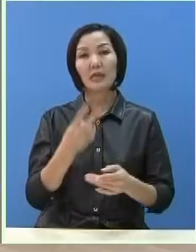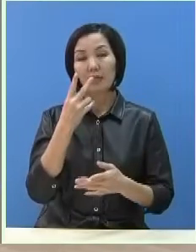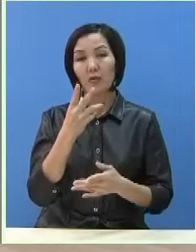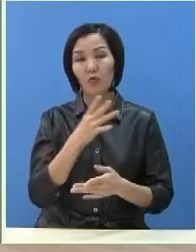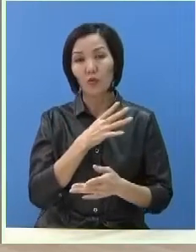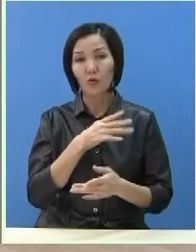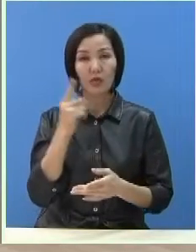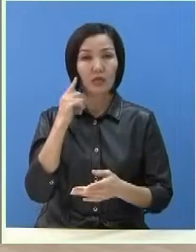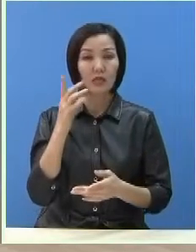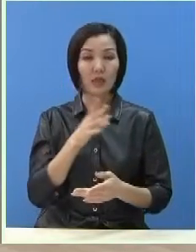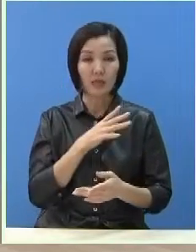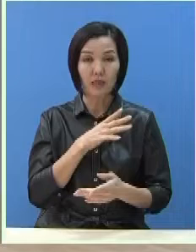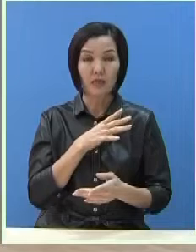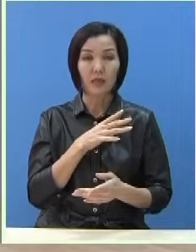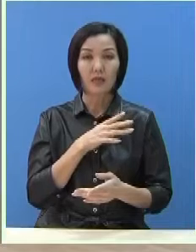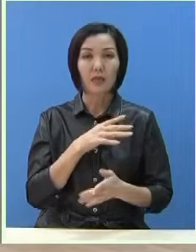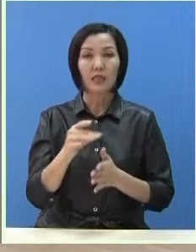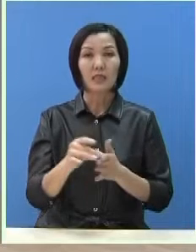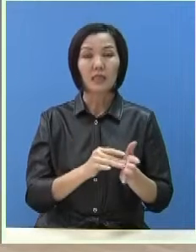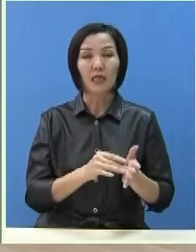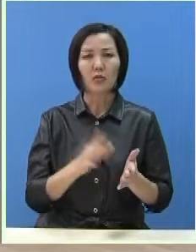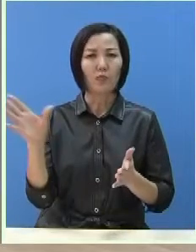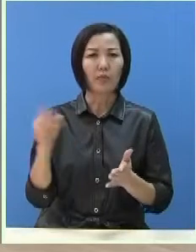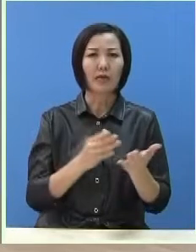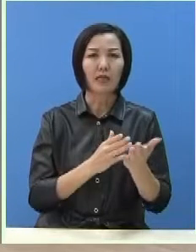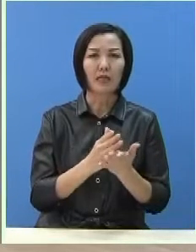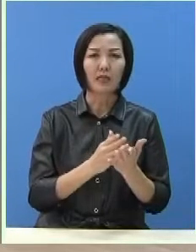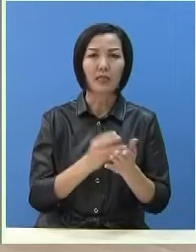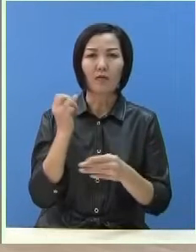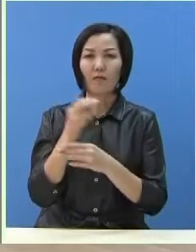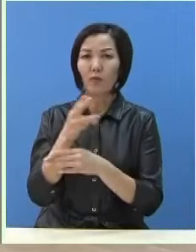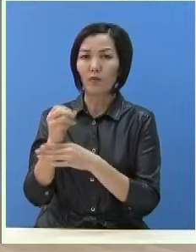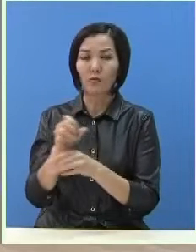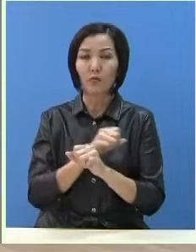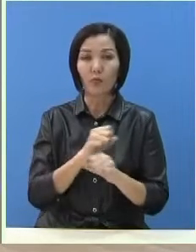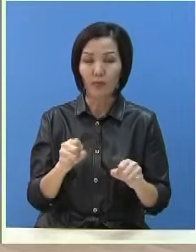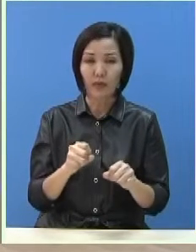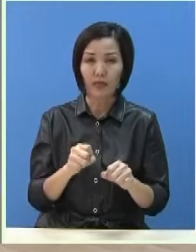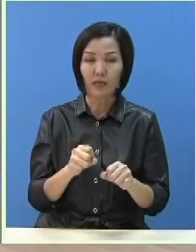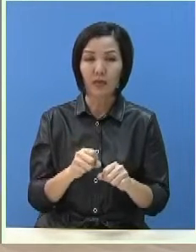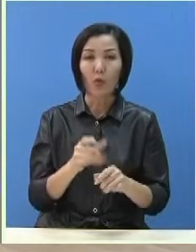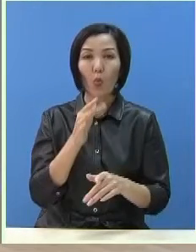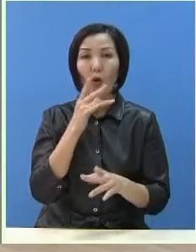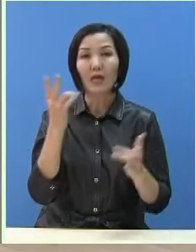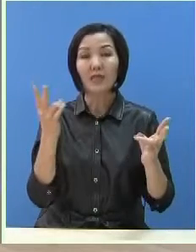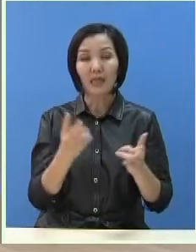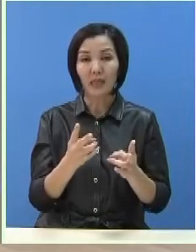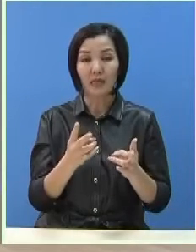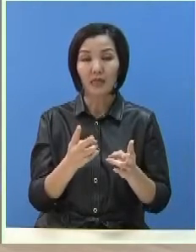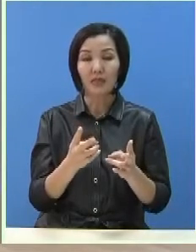сонда сұхбатында айтады, біз бірден барлық кадрларды лақтырып тастай алмаймыз дейді, оған уақыт керек әлі де. Бірақ